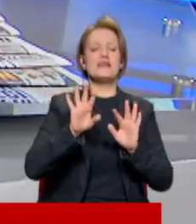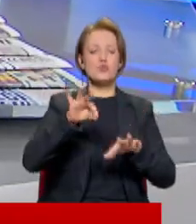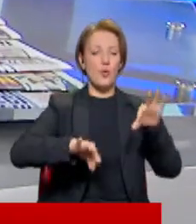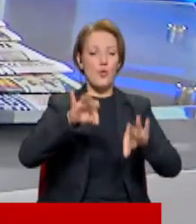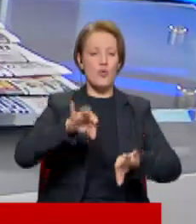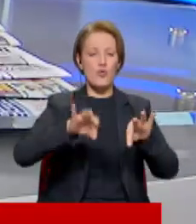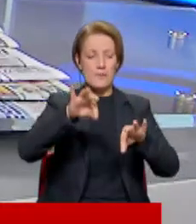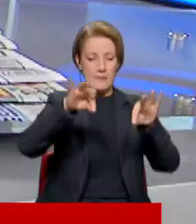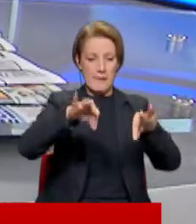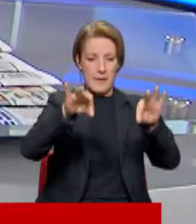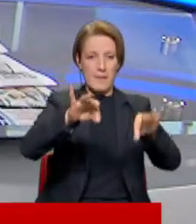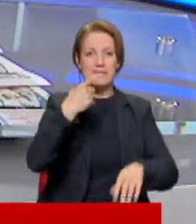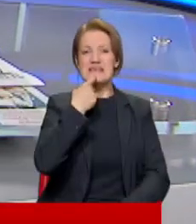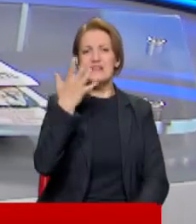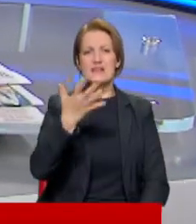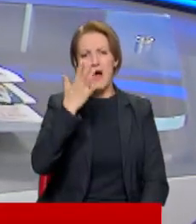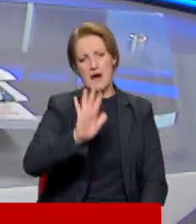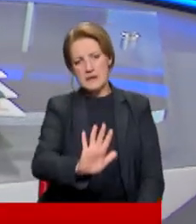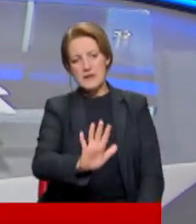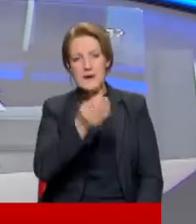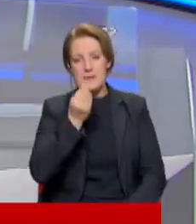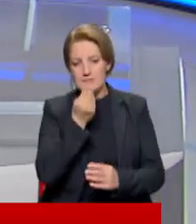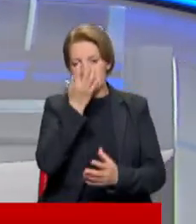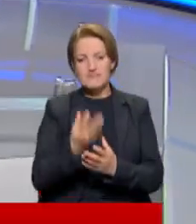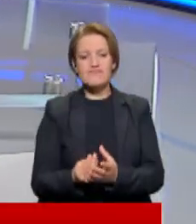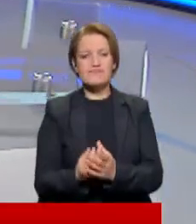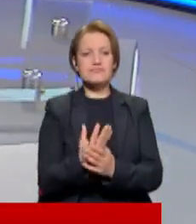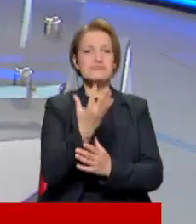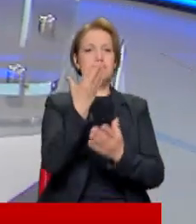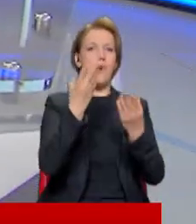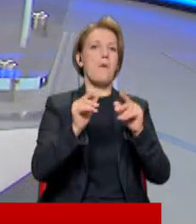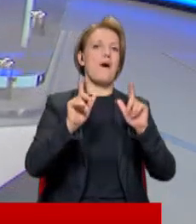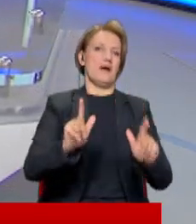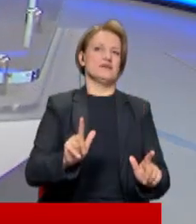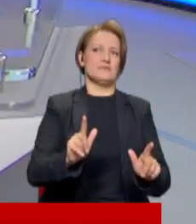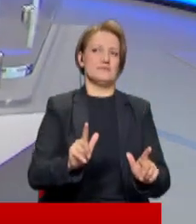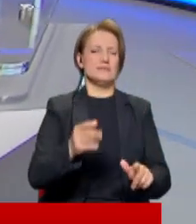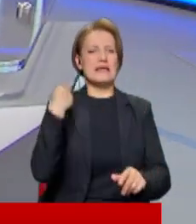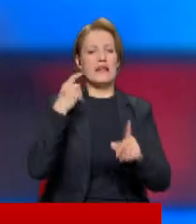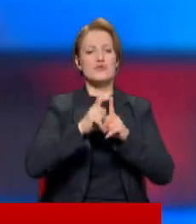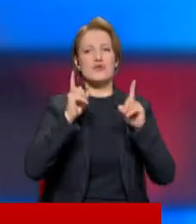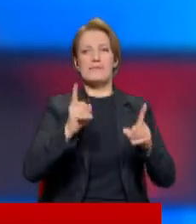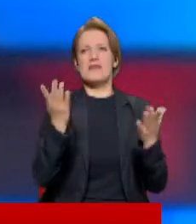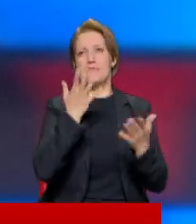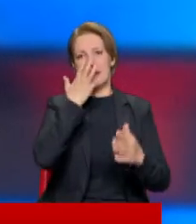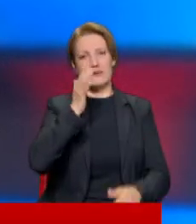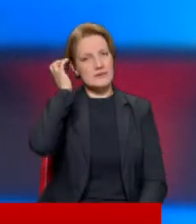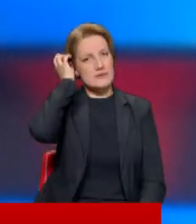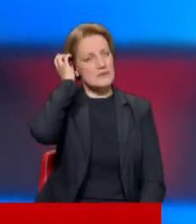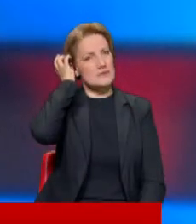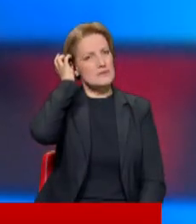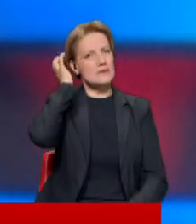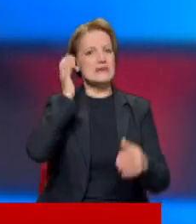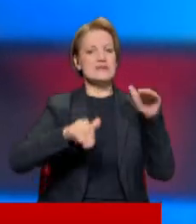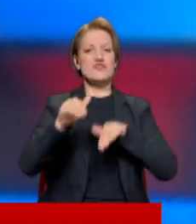yıllarca filizlenmesini beklemeniz gerekiyor ne diyeceksiniz hocam Ne bekliyorsunuz Yeni dönemde bakın Seçim